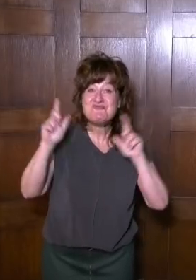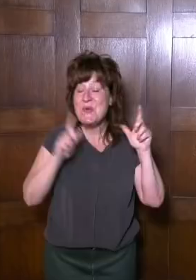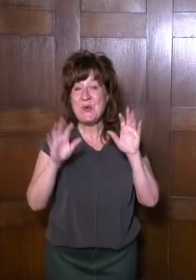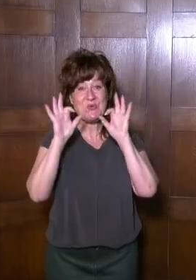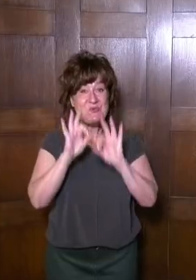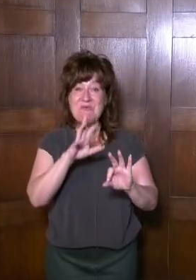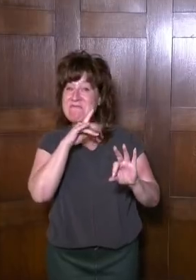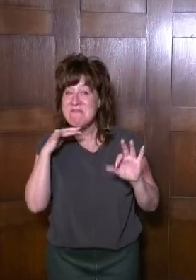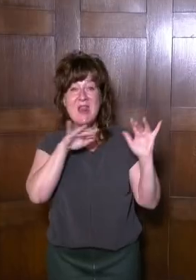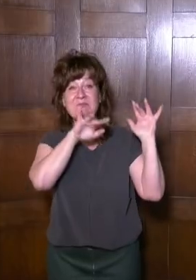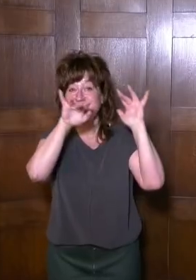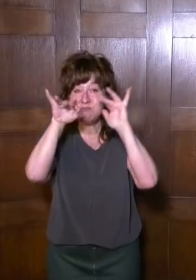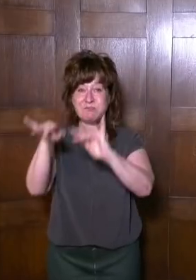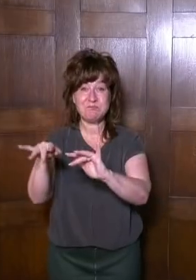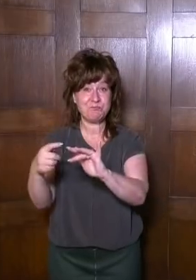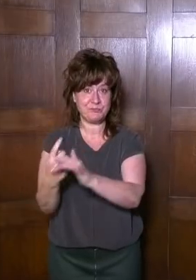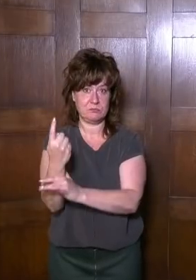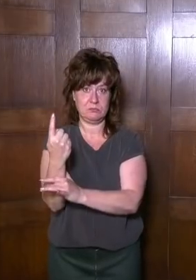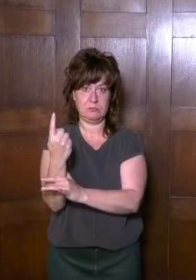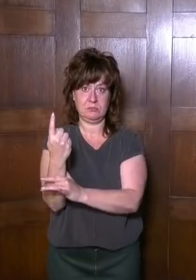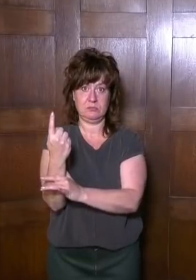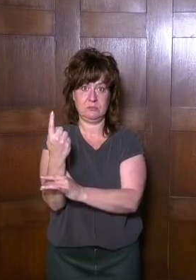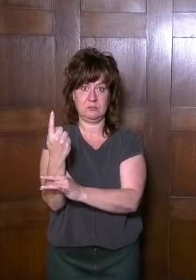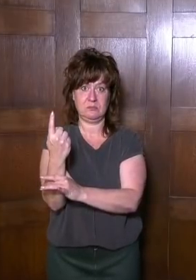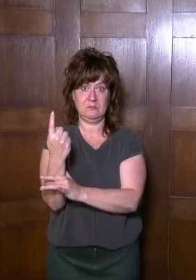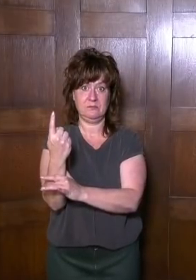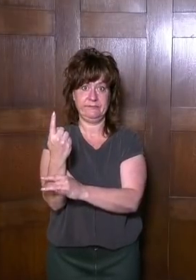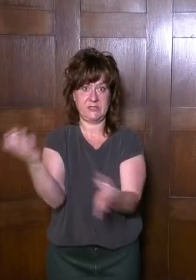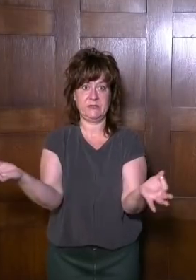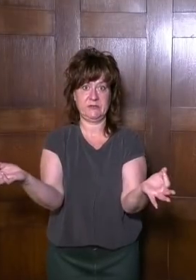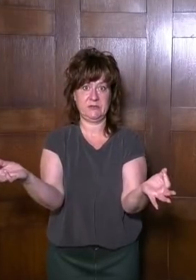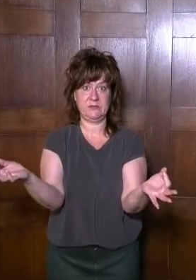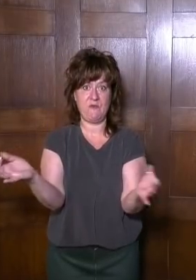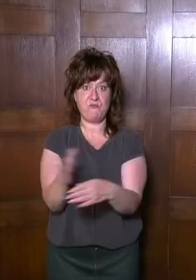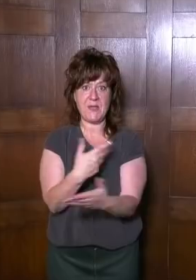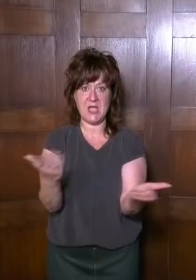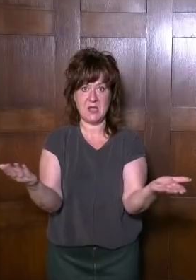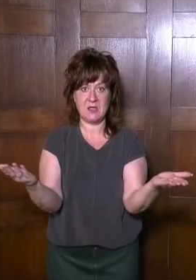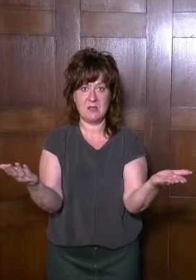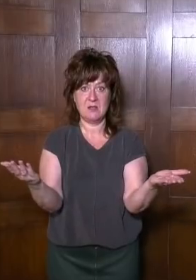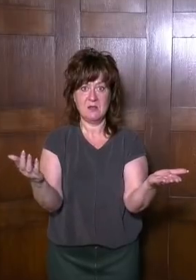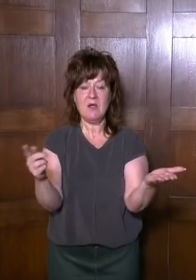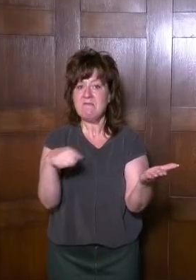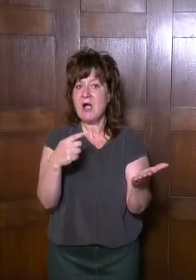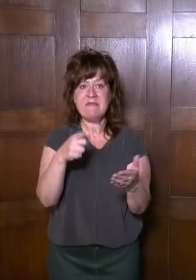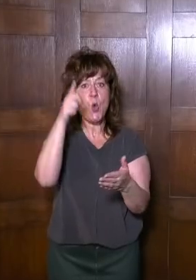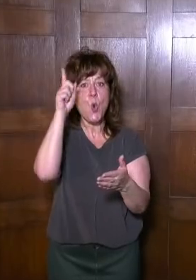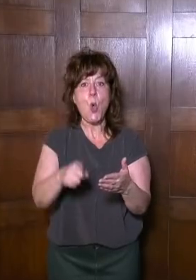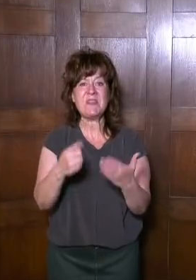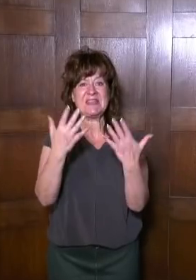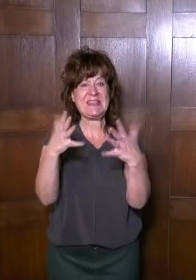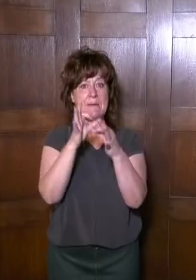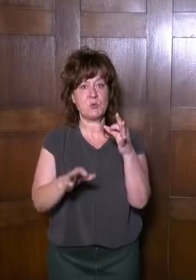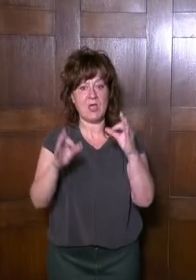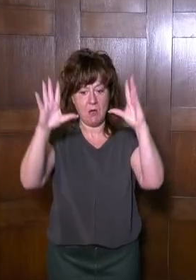viele da. Und dann kam das plötzliche nichts mehr. Also, da war von 110 auf 0.